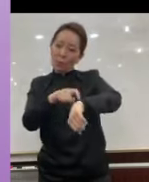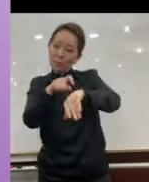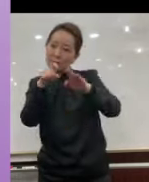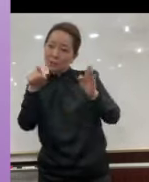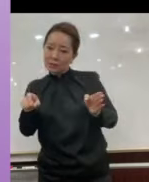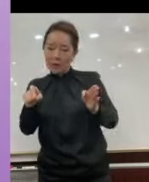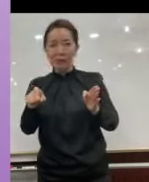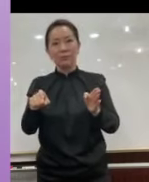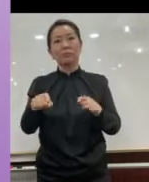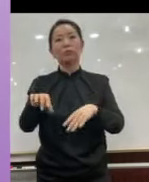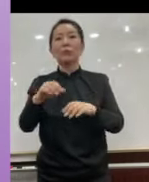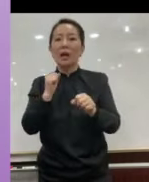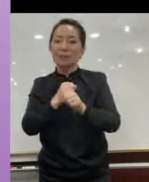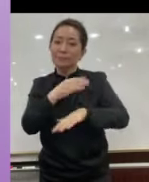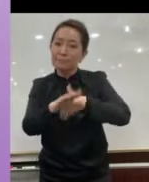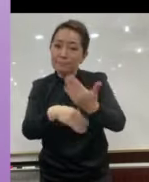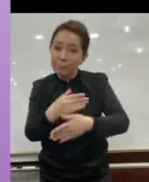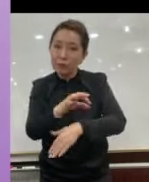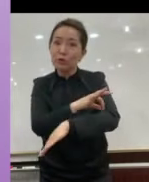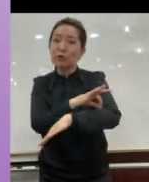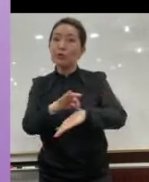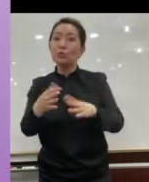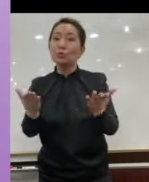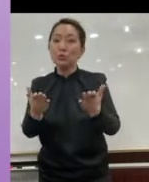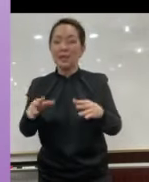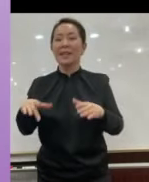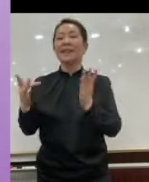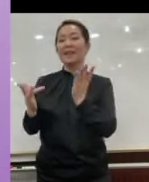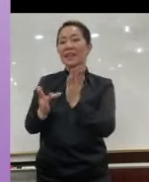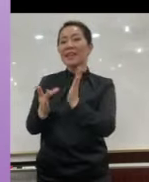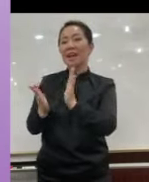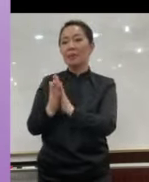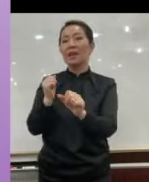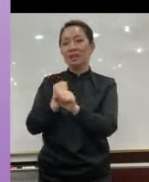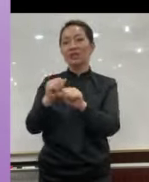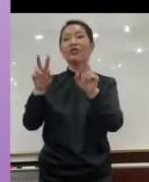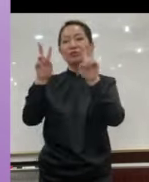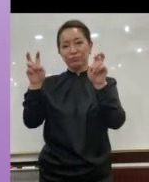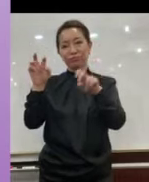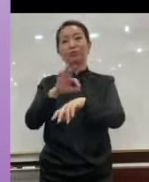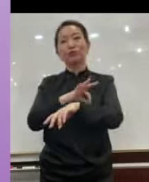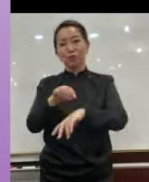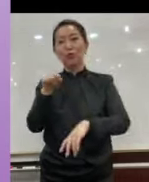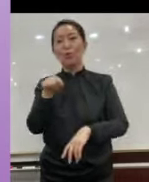ажиллагааг техникийн хамтын ажиллагааны төсөл гинэ.